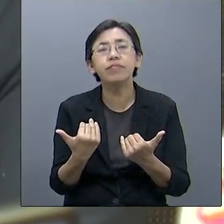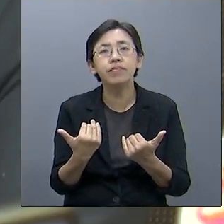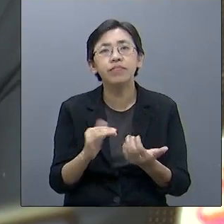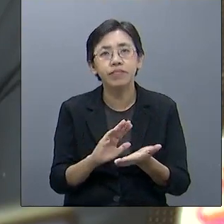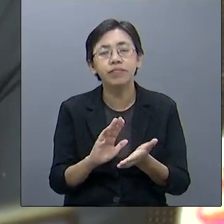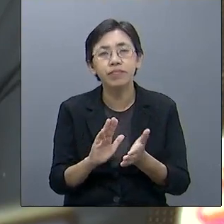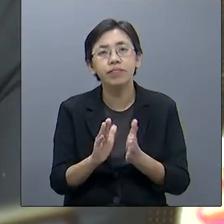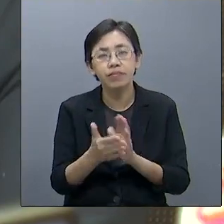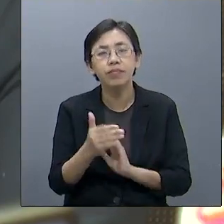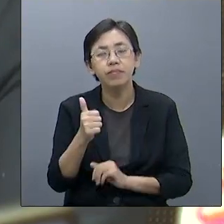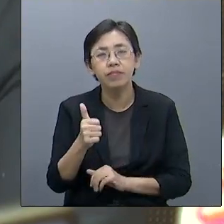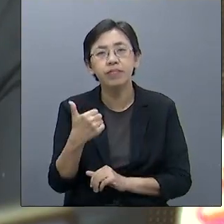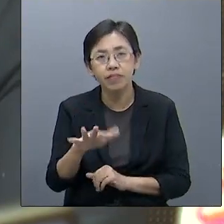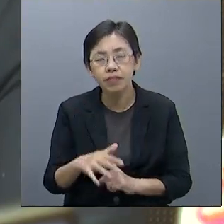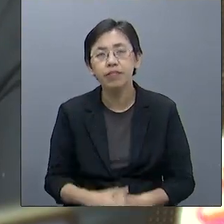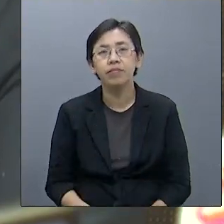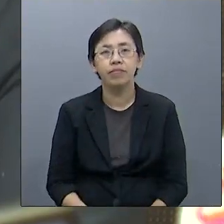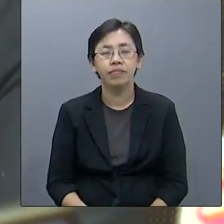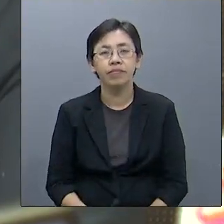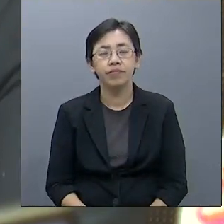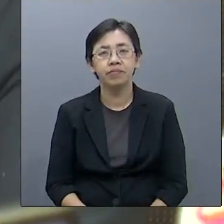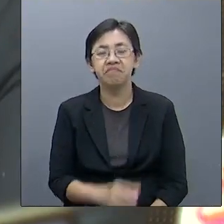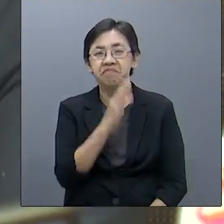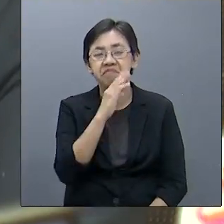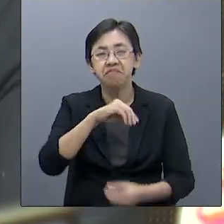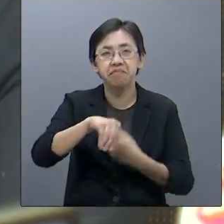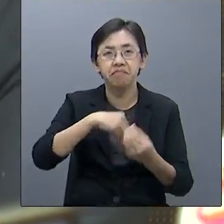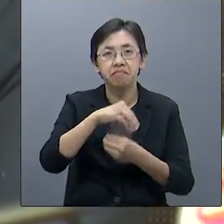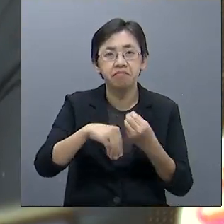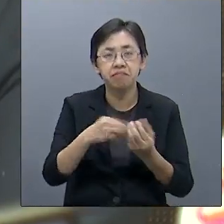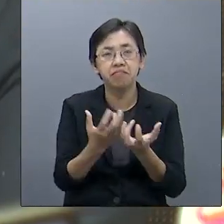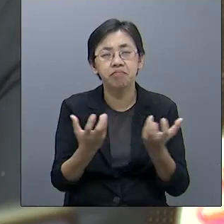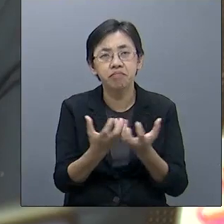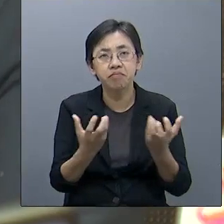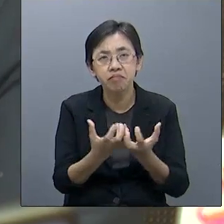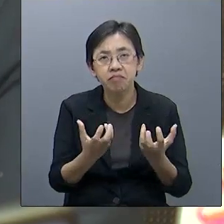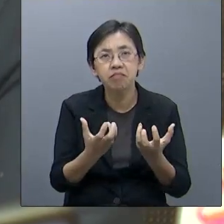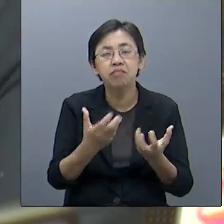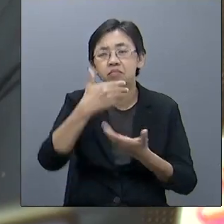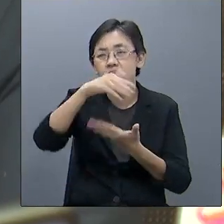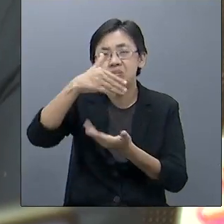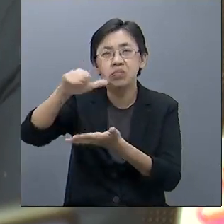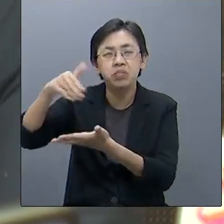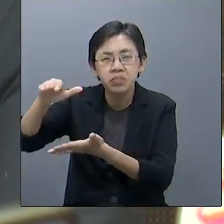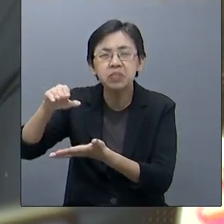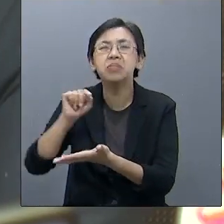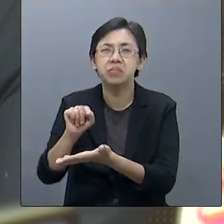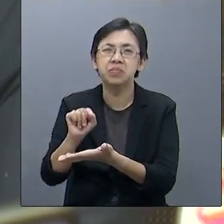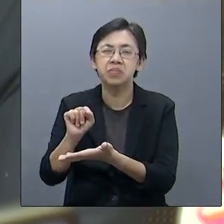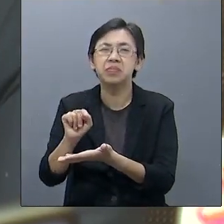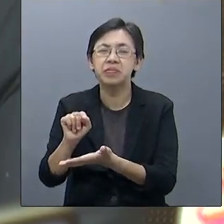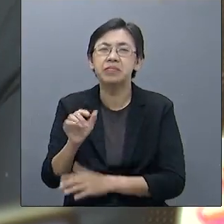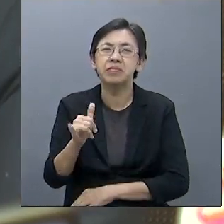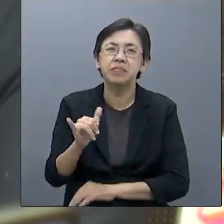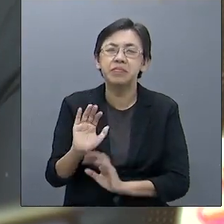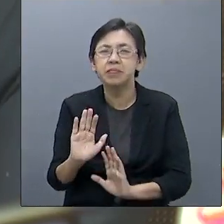รับตัวขึ้นมาได้บ้างแล้วนะครับแต่ถ้าเป็นเรื่องของตัวสินค้าหรืออะไรที่เกี่ยวพันกับการส่งออกเนี่ยก็อาจจะ